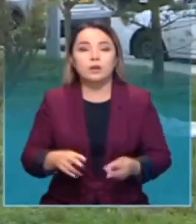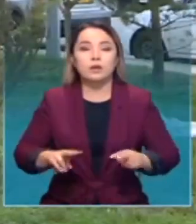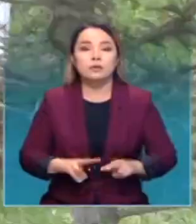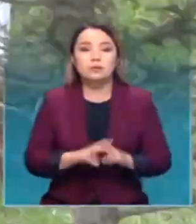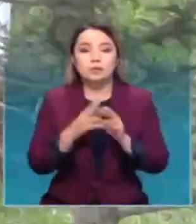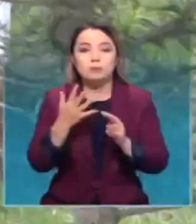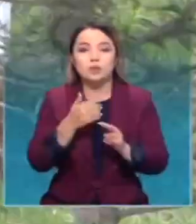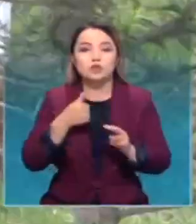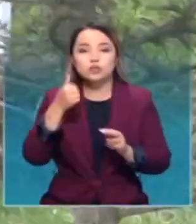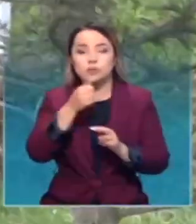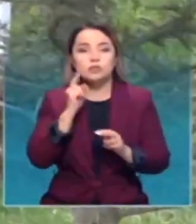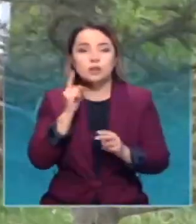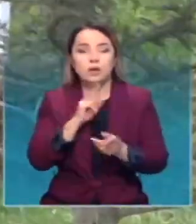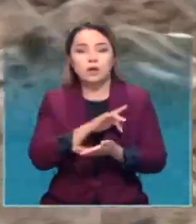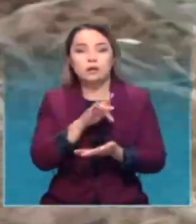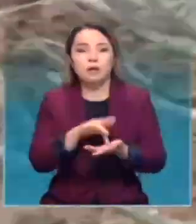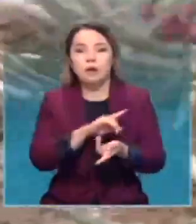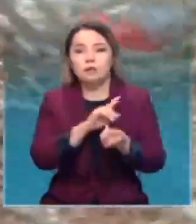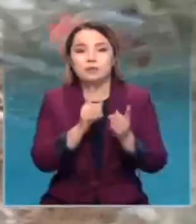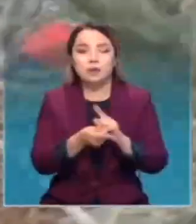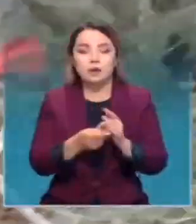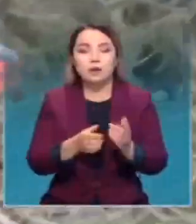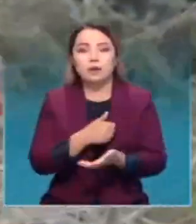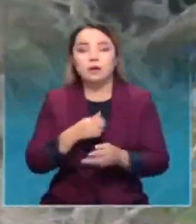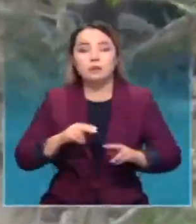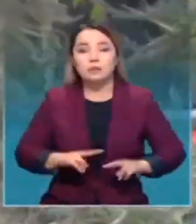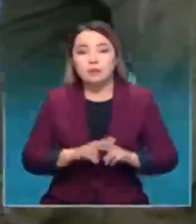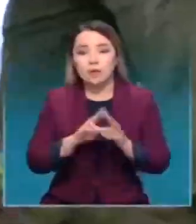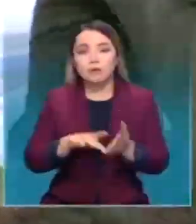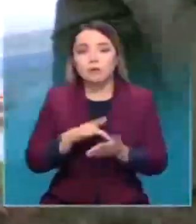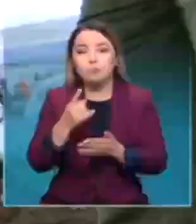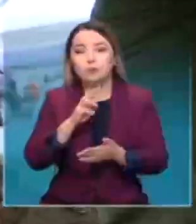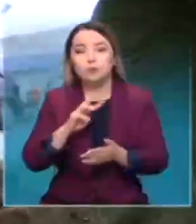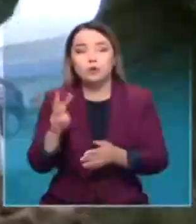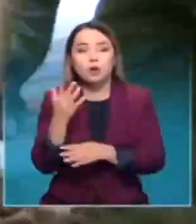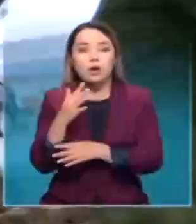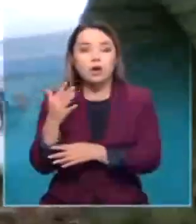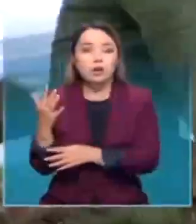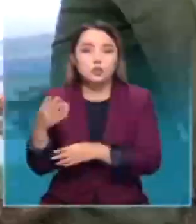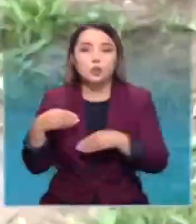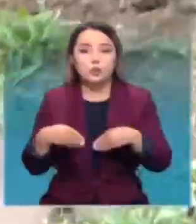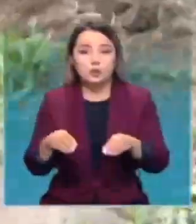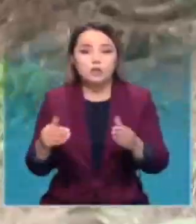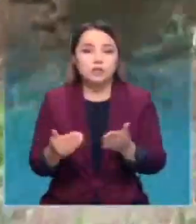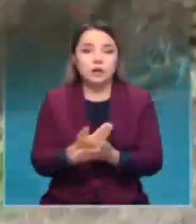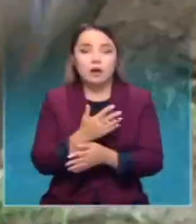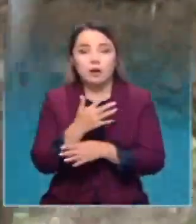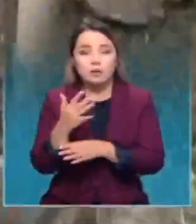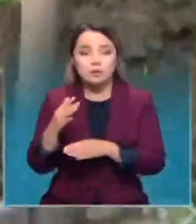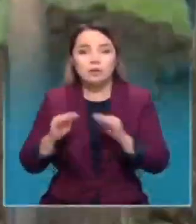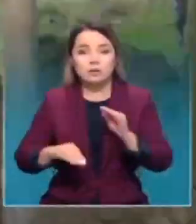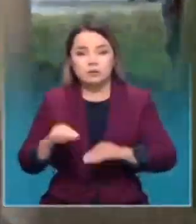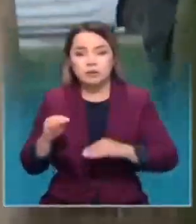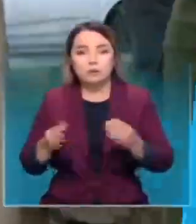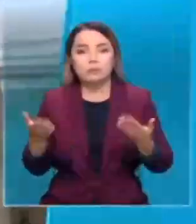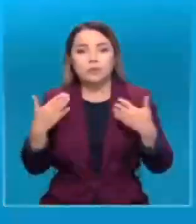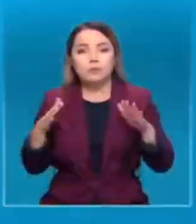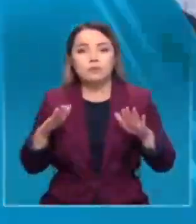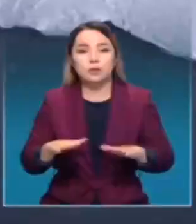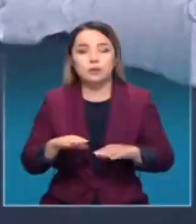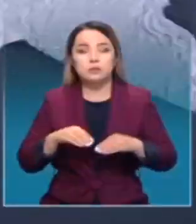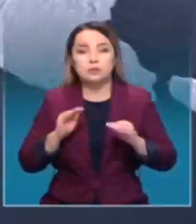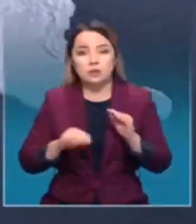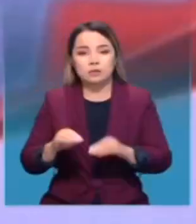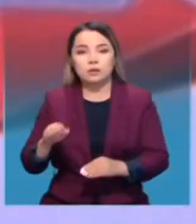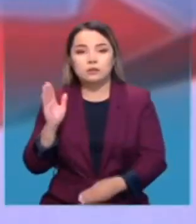Астана 5 жылда жасыл қалаға айналады. Биыл бас қалада 1 миллионға жуық ағаш отырғызылып, жаңа аллея мен саябақтар салынады.